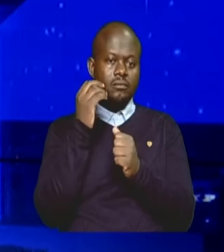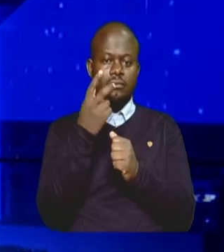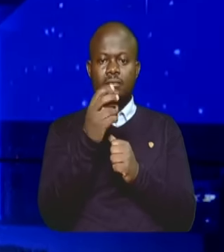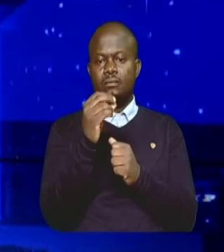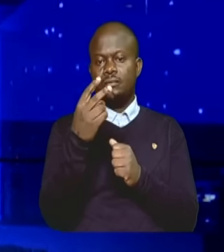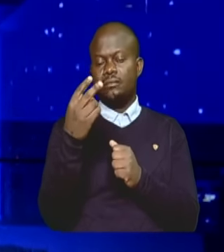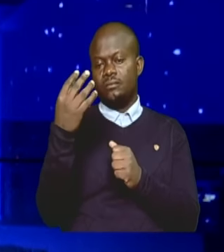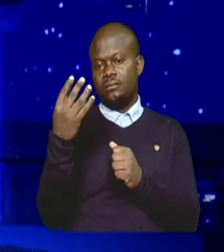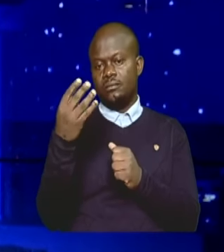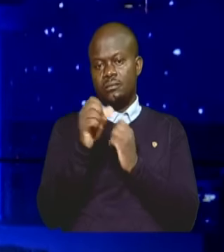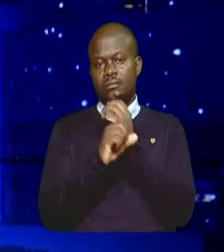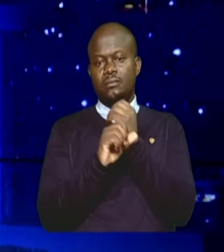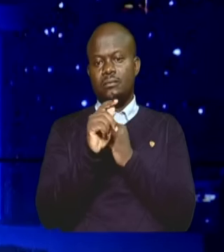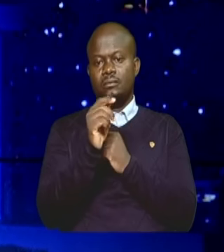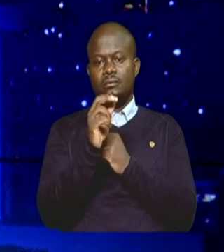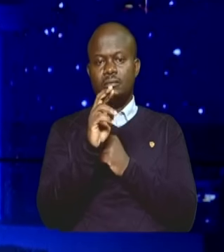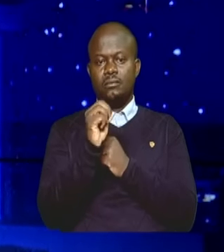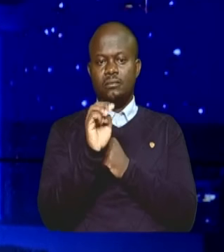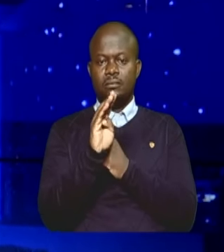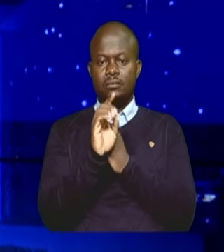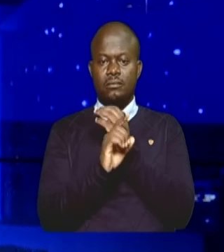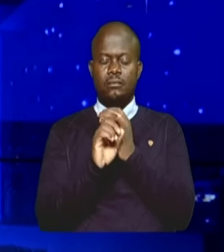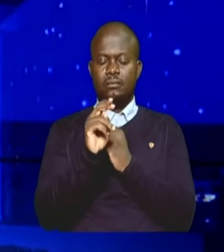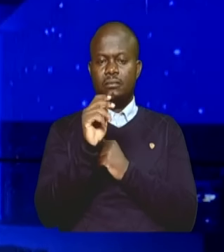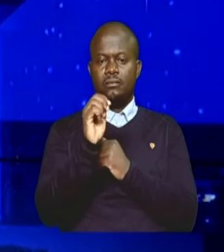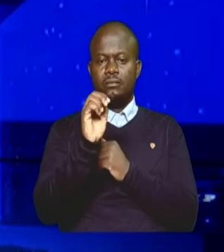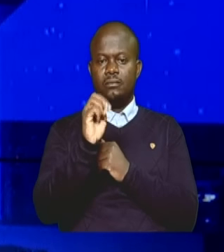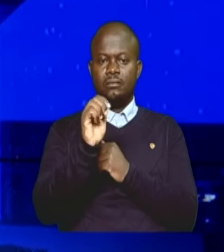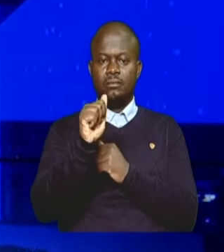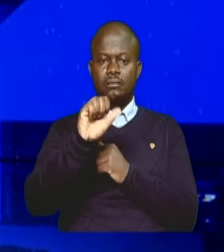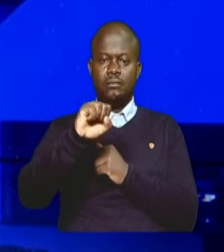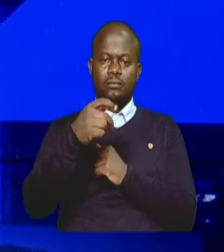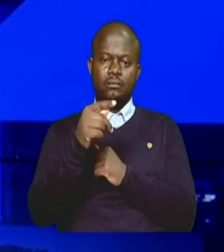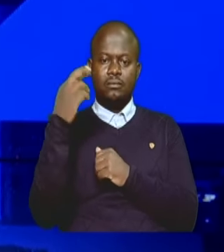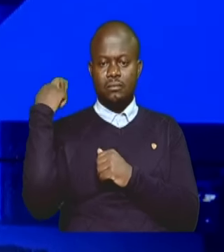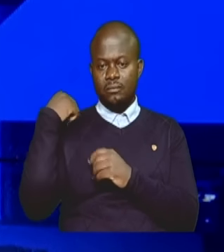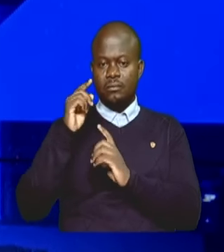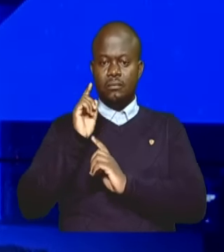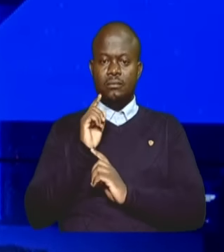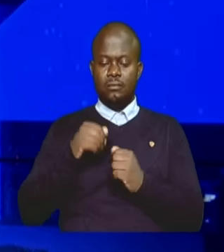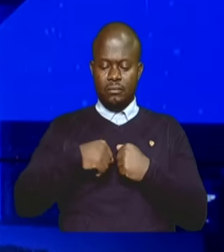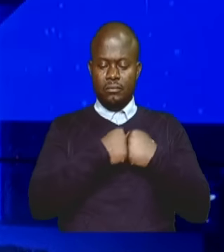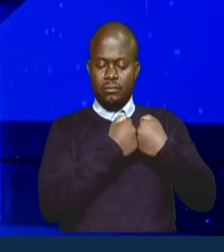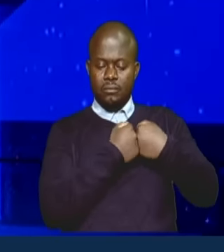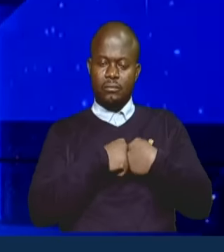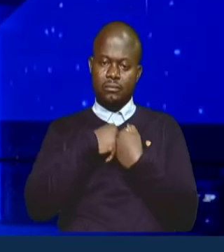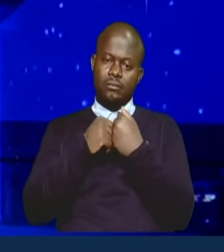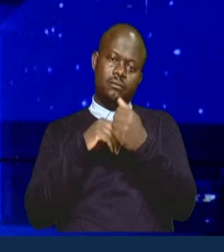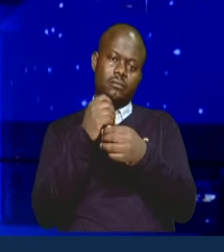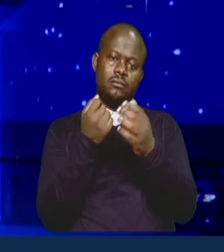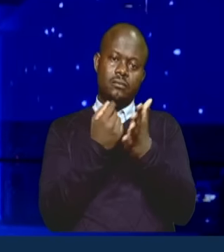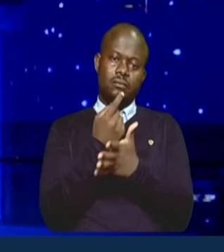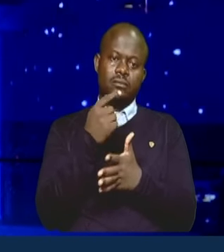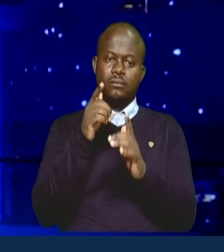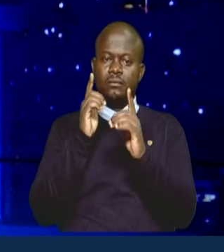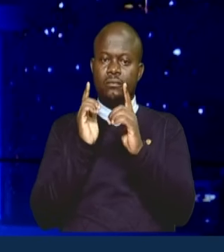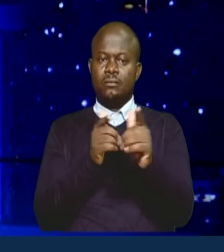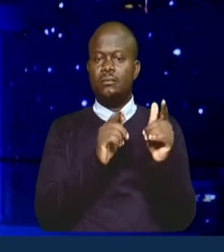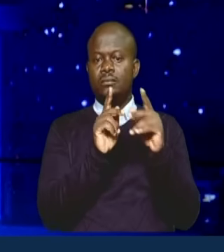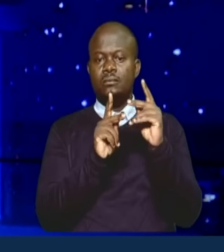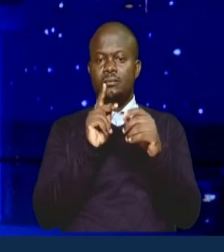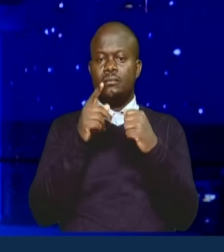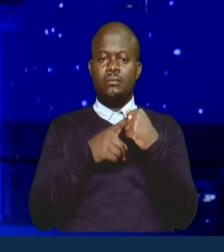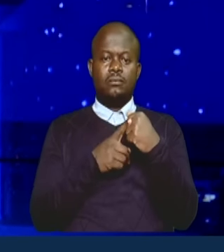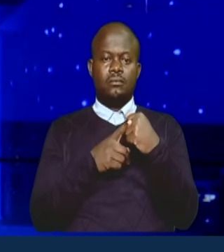mu murenge wa Karambi mu karere ka Nyamasheke aho umwe mu bashinzwe umutekano yashyamiranye n'umucuruzi bituma arasa abantu